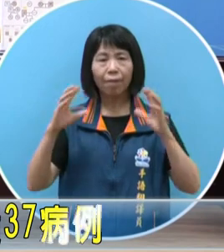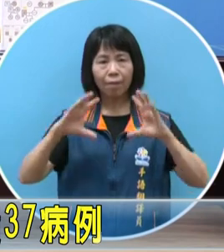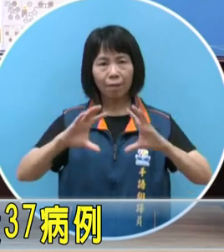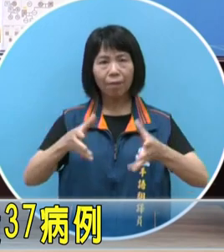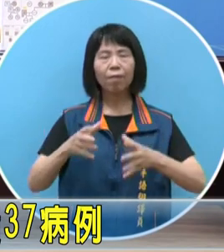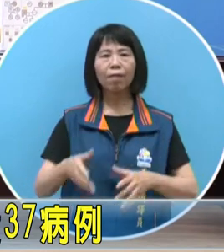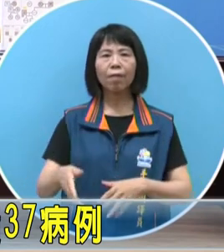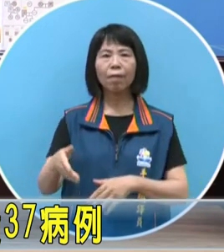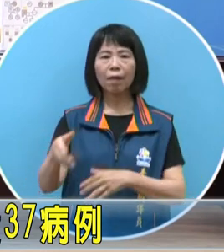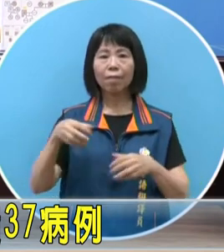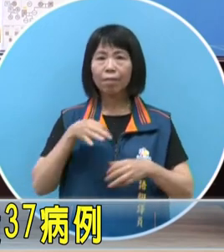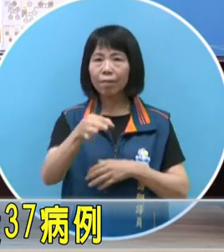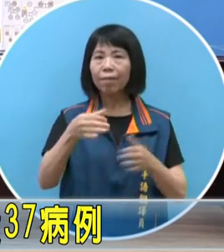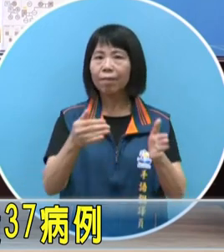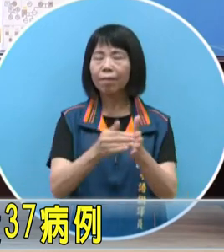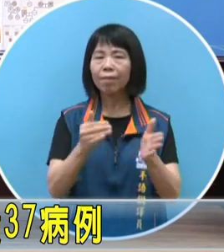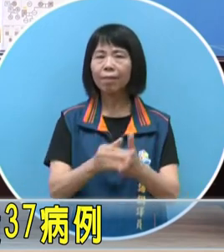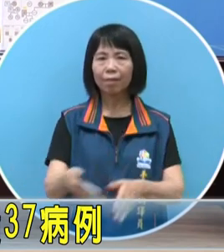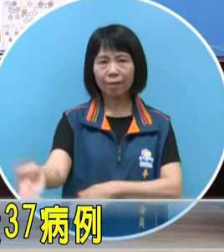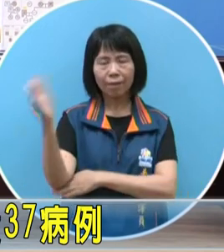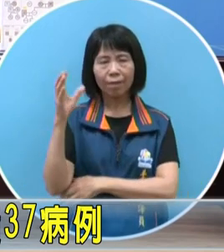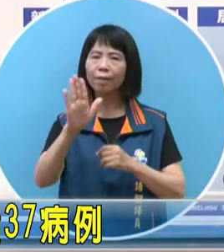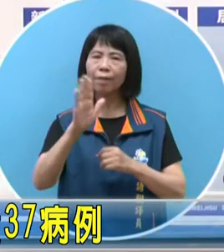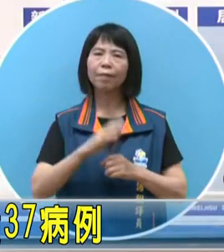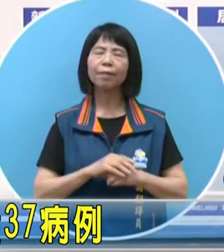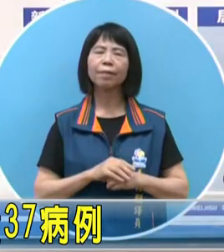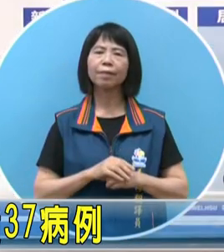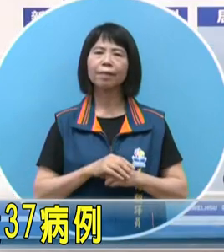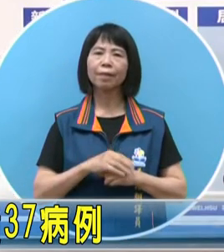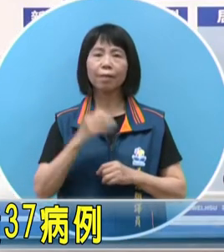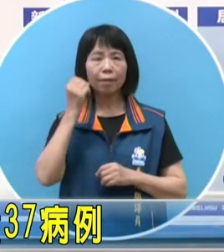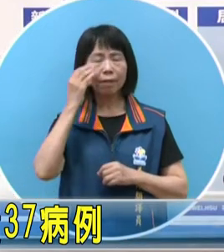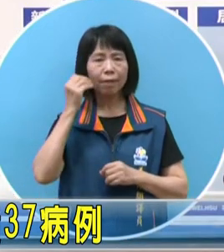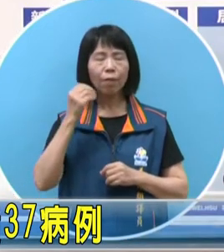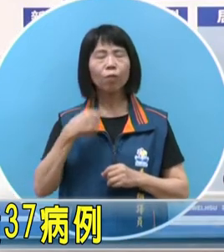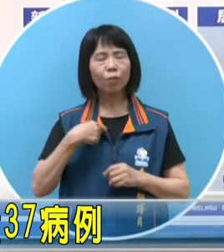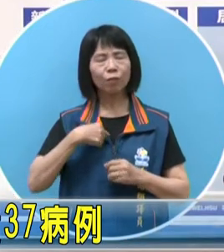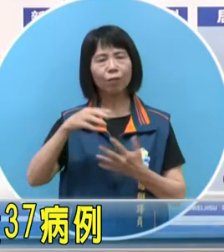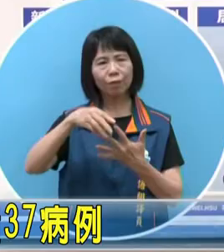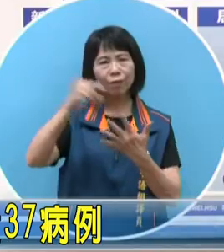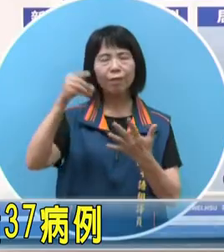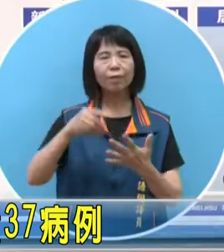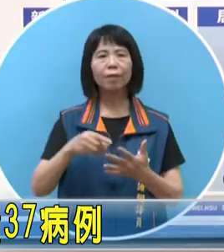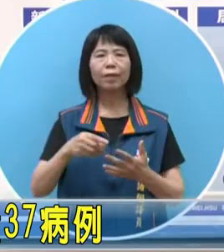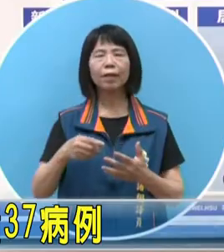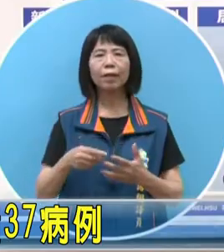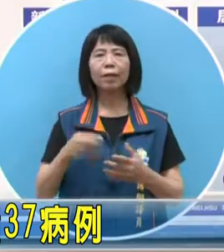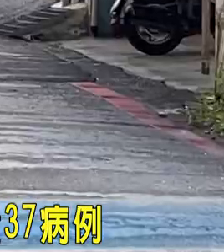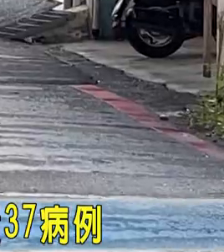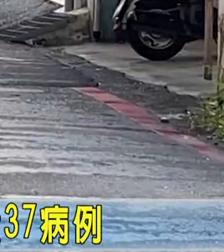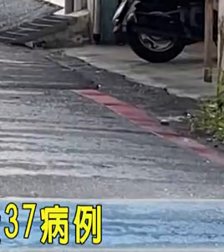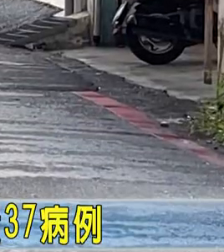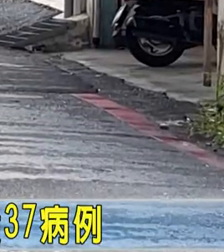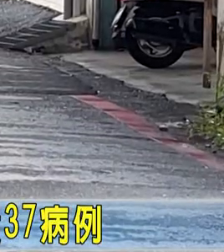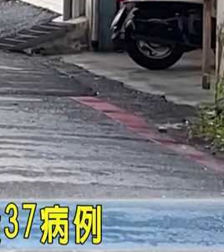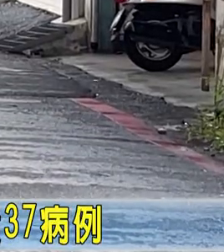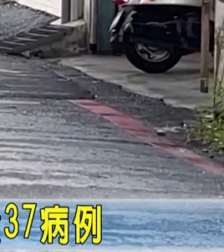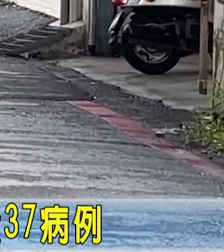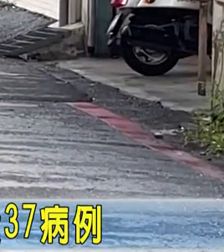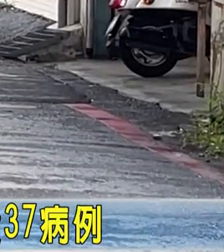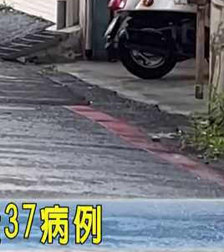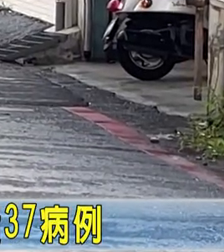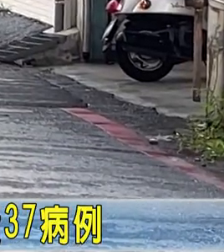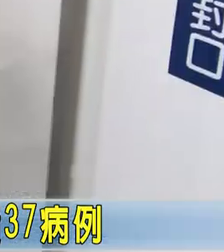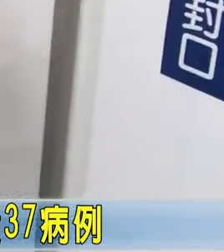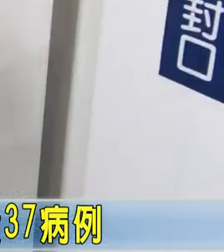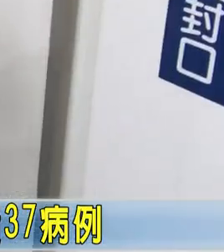今天，非常感谢国军以及13乡镇市清洁队与首长的支持，配合进行环境的清洁消毒，同